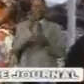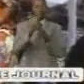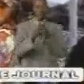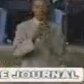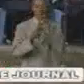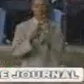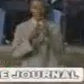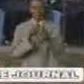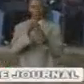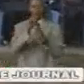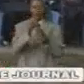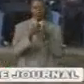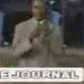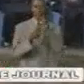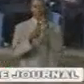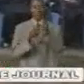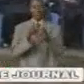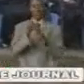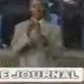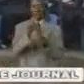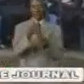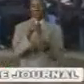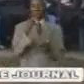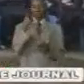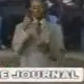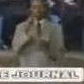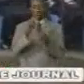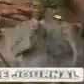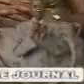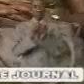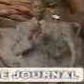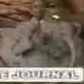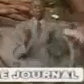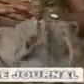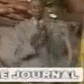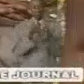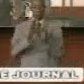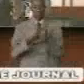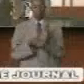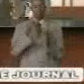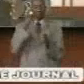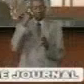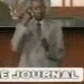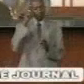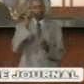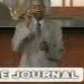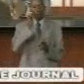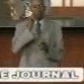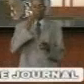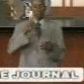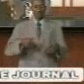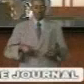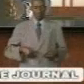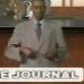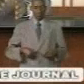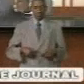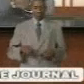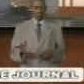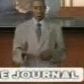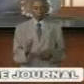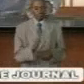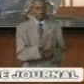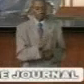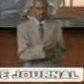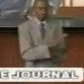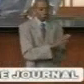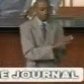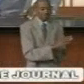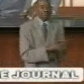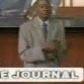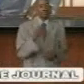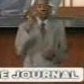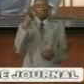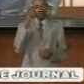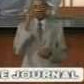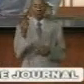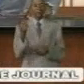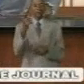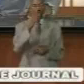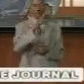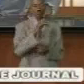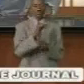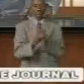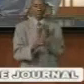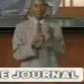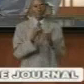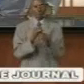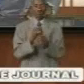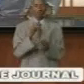les questions liées à l'amélioration des conditions de vie de la jeune fille. Dans le cadre de la Journée internationale de la jeune fille, la ministre